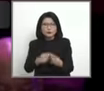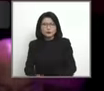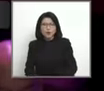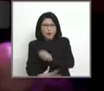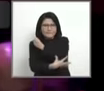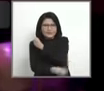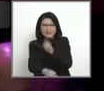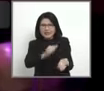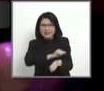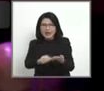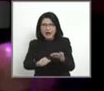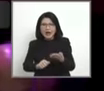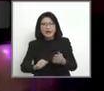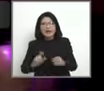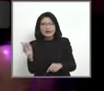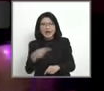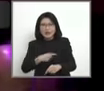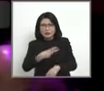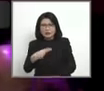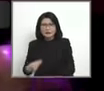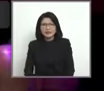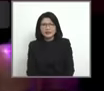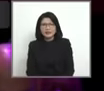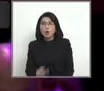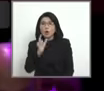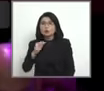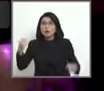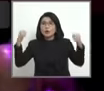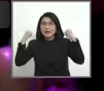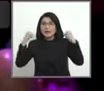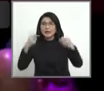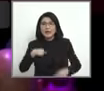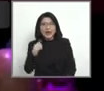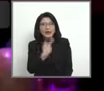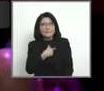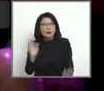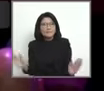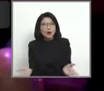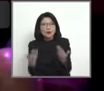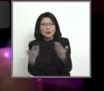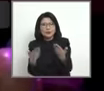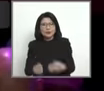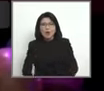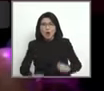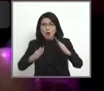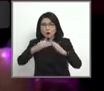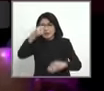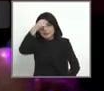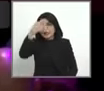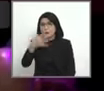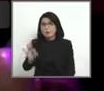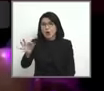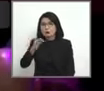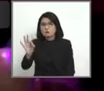akhir ee hari ini itu punya perspektif mempersatukan bukan rekonsiliasi tapi memang adalah